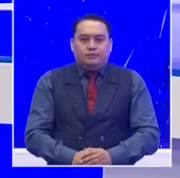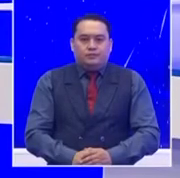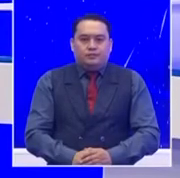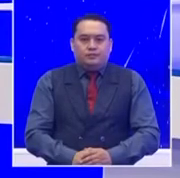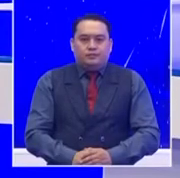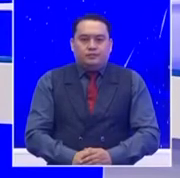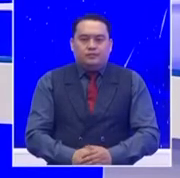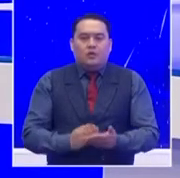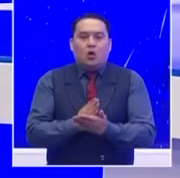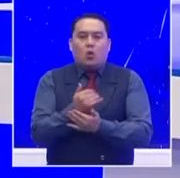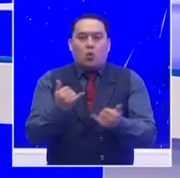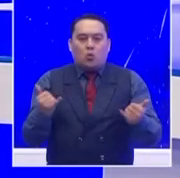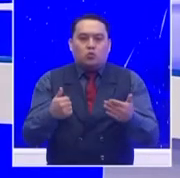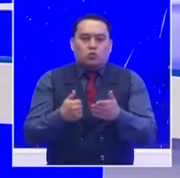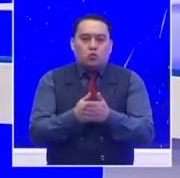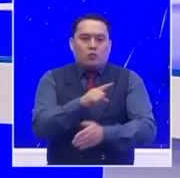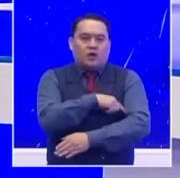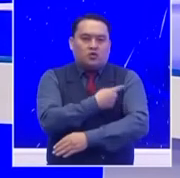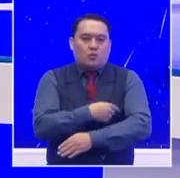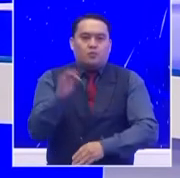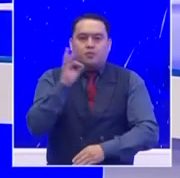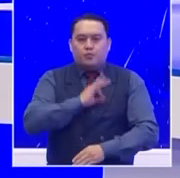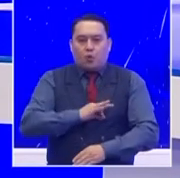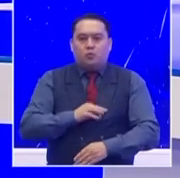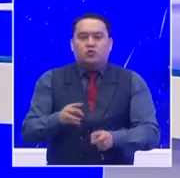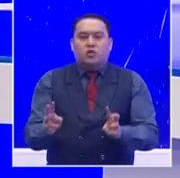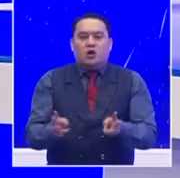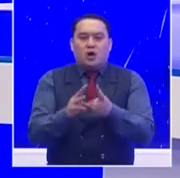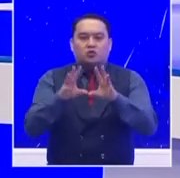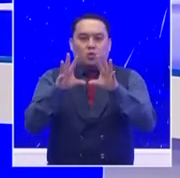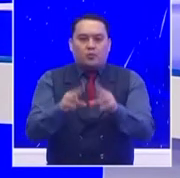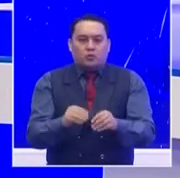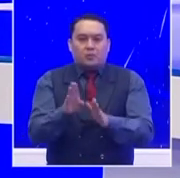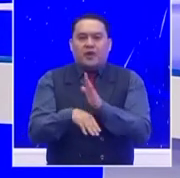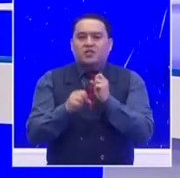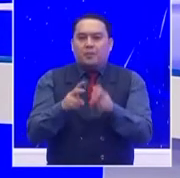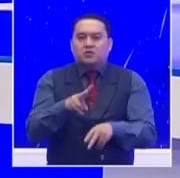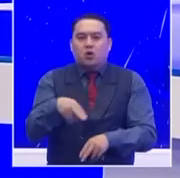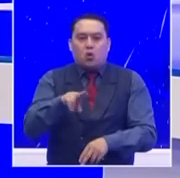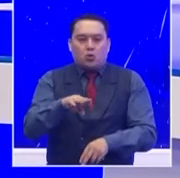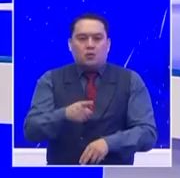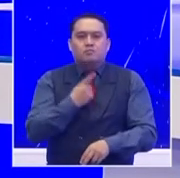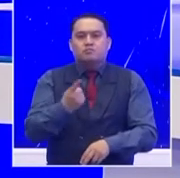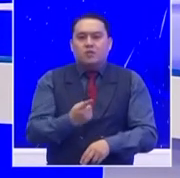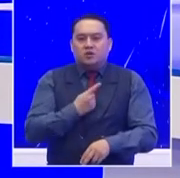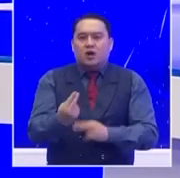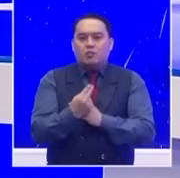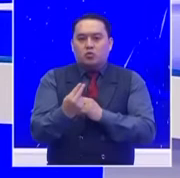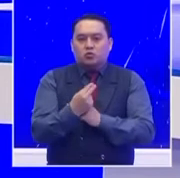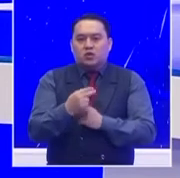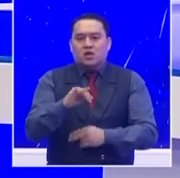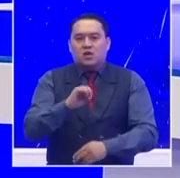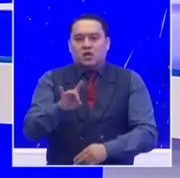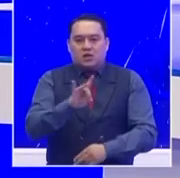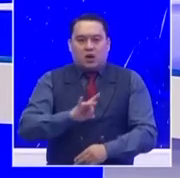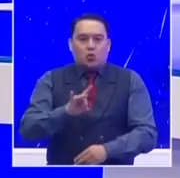оказании первой доврачебной помощи пользования огнетушителем безопасность на льду мастер-класс для юных кадетов провели спасатели илийского